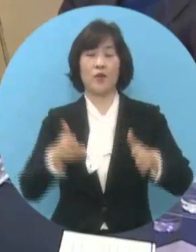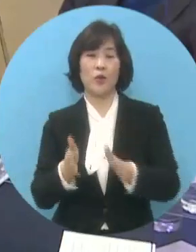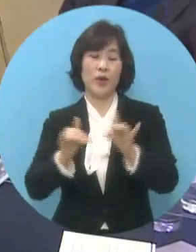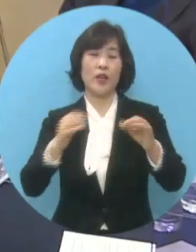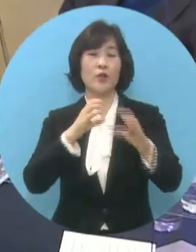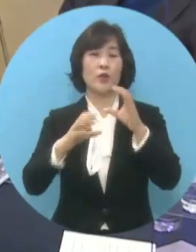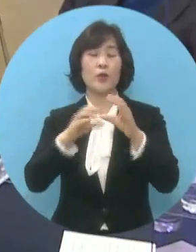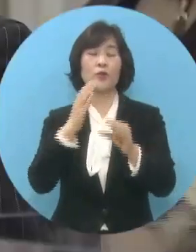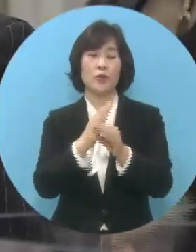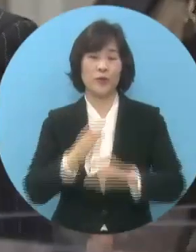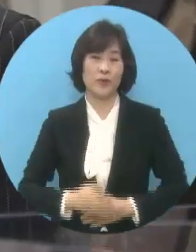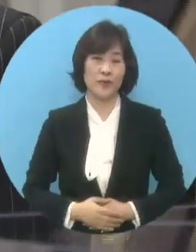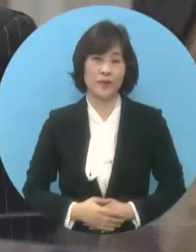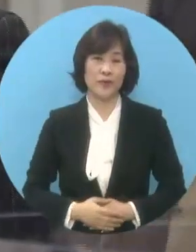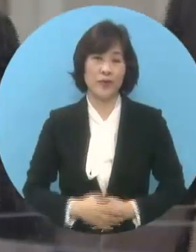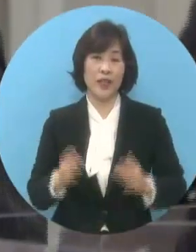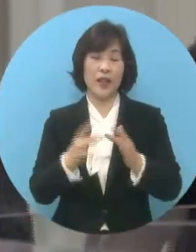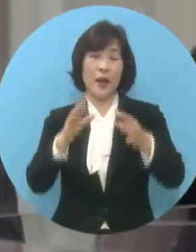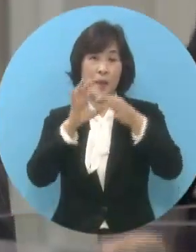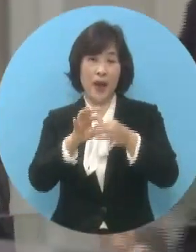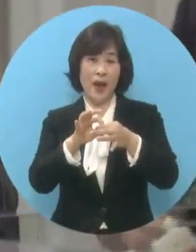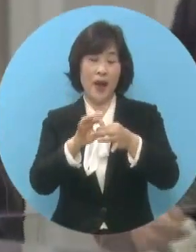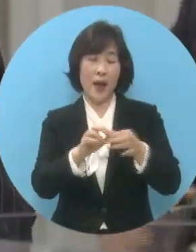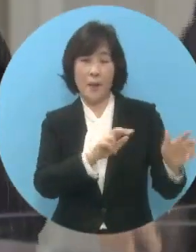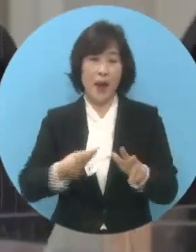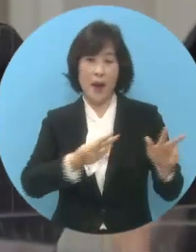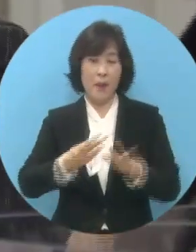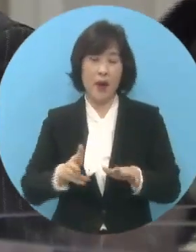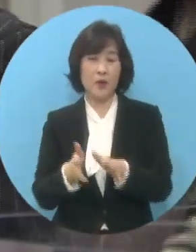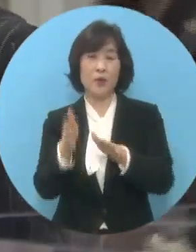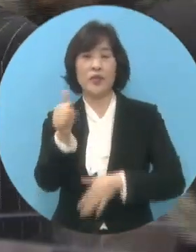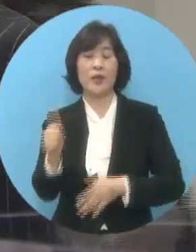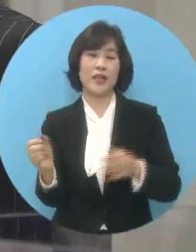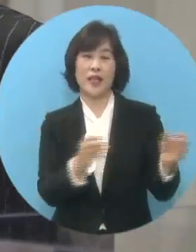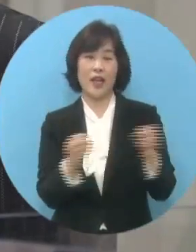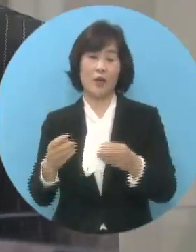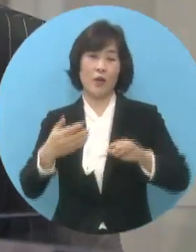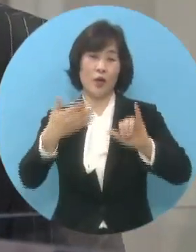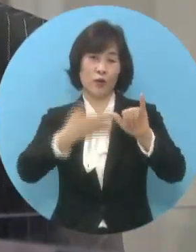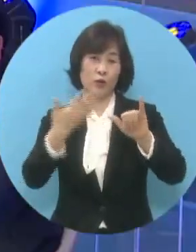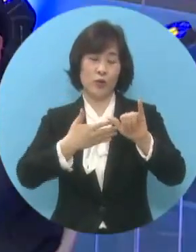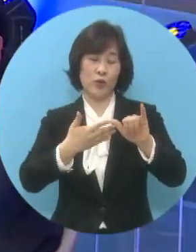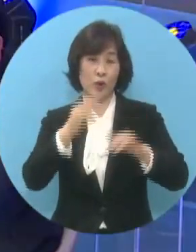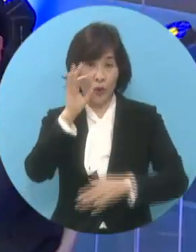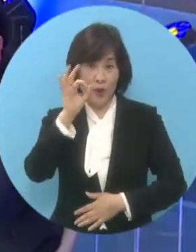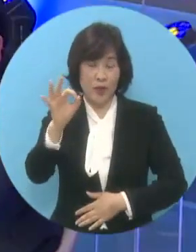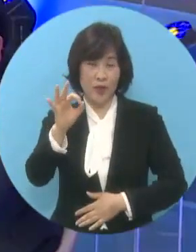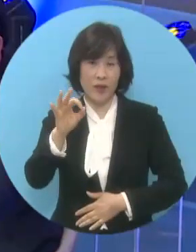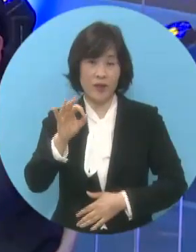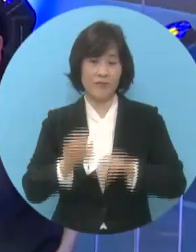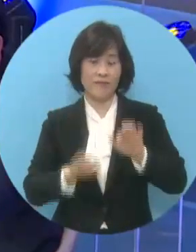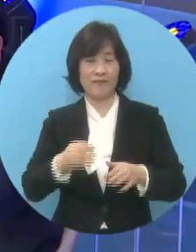도민과 소통하고 있습니다. 온라인을 통해 실시간으로 도지사와 대화하고 유튜브 생중계를 보면서